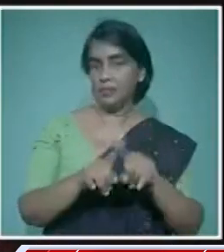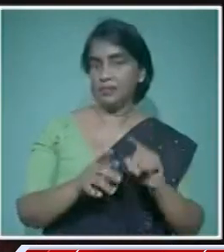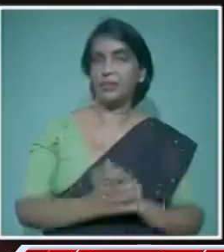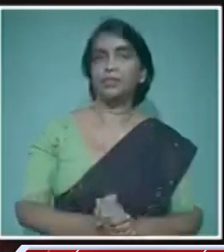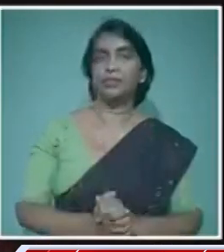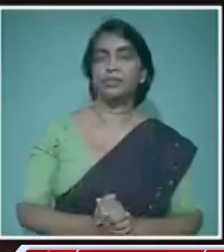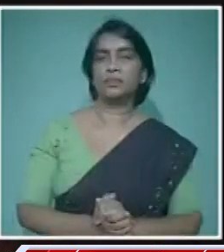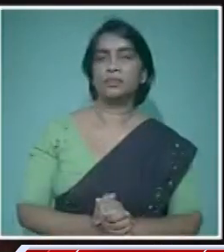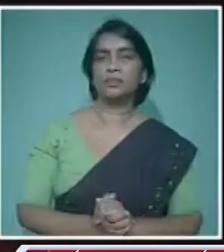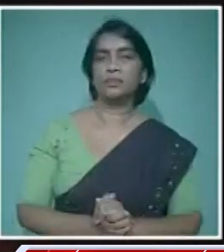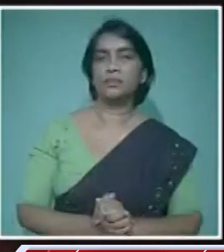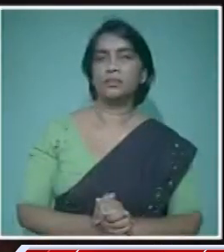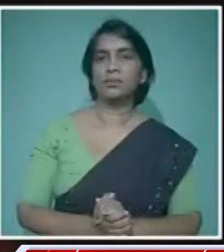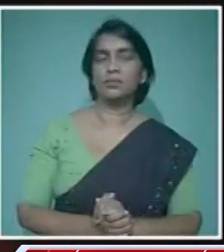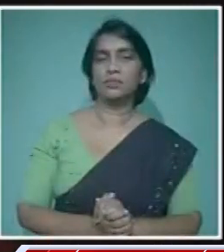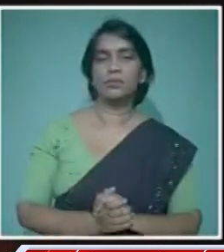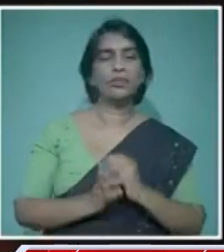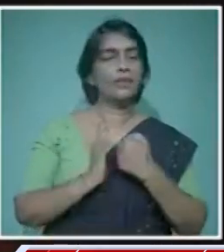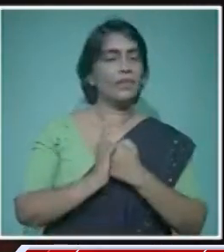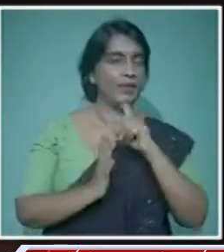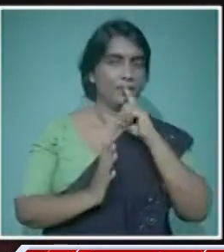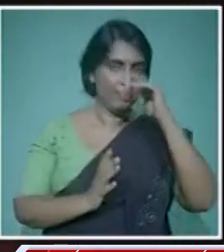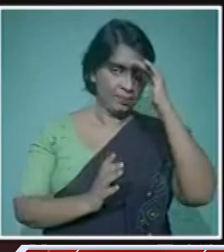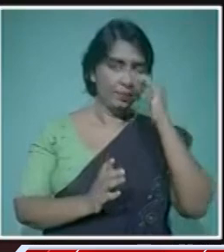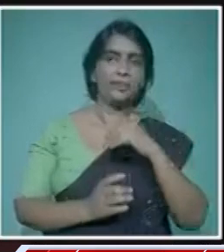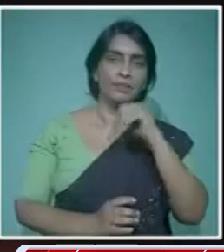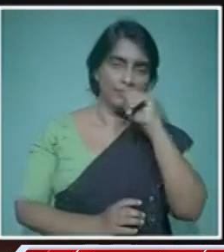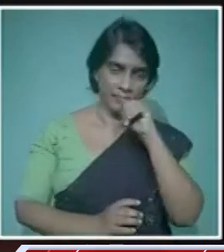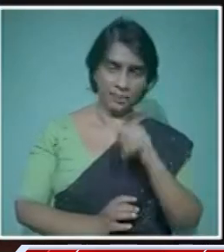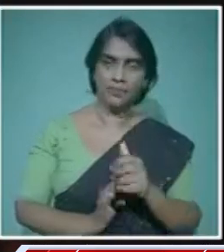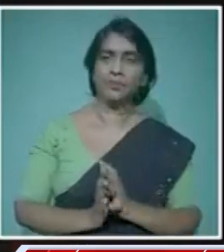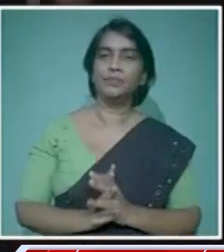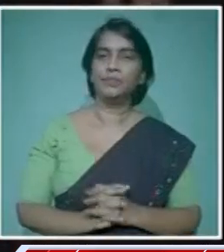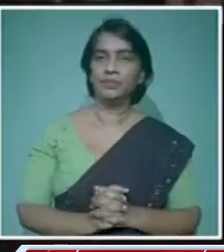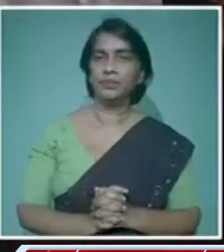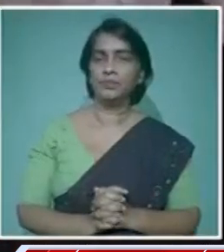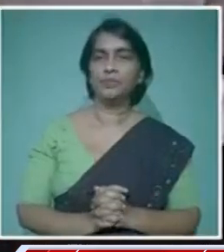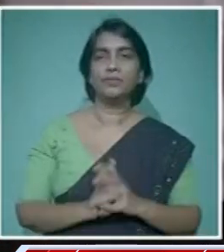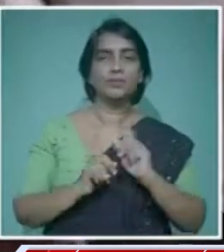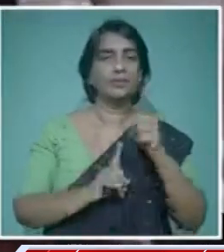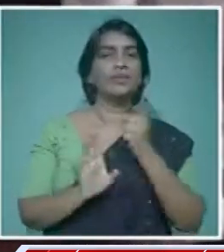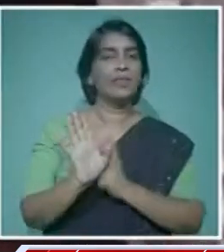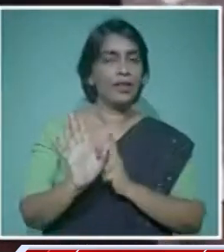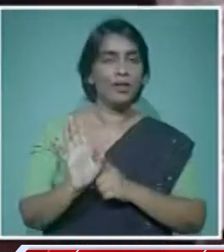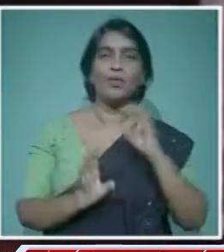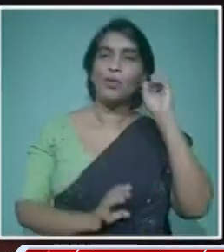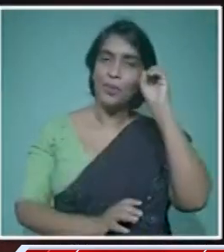ගෞරවනීය අර කථානායකතුමනි ඇත්තෙන්ම මේ අපේ මේ සභාවේ හැමදාම